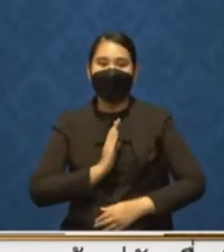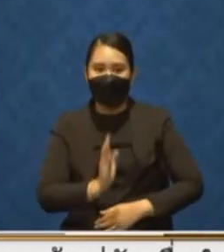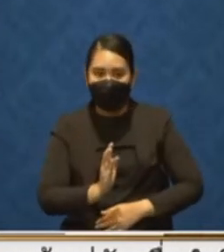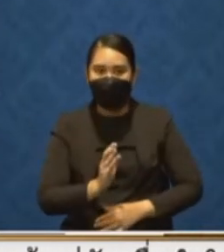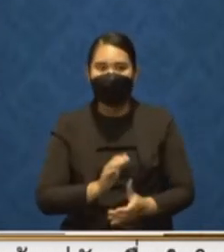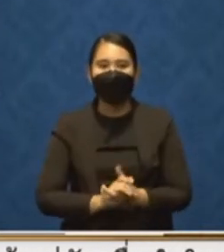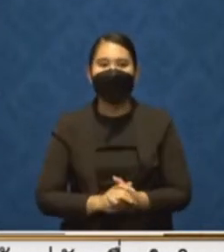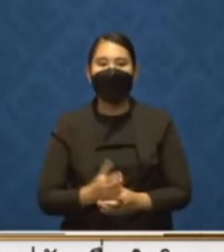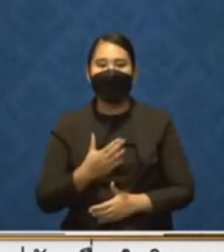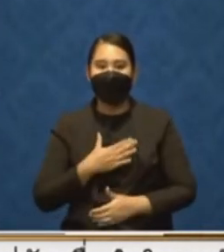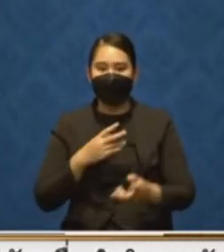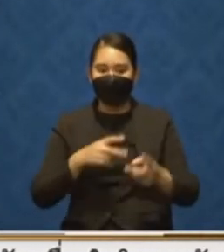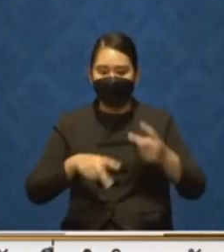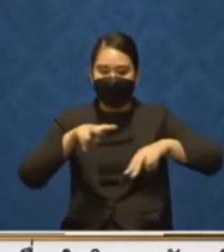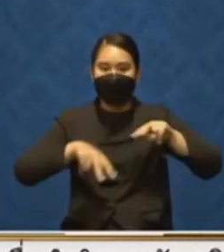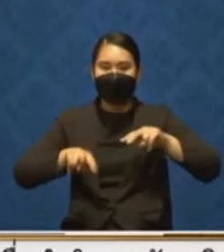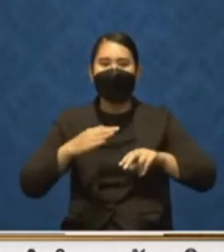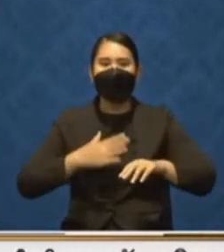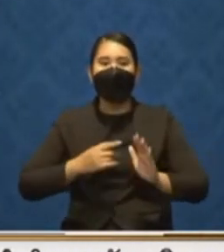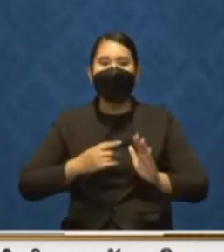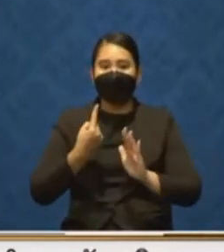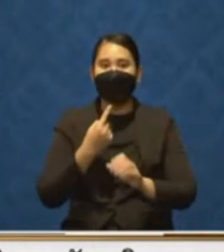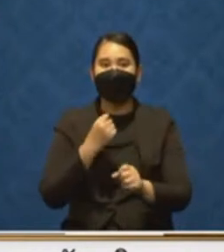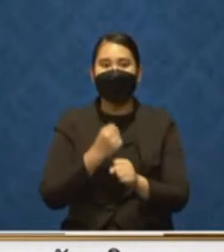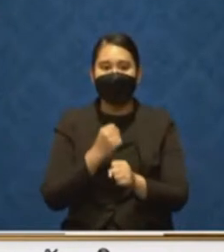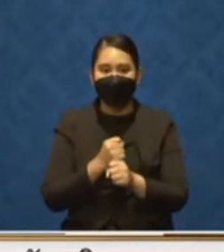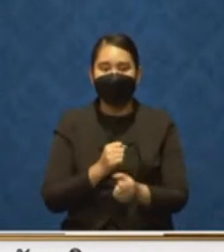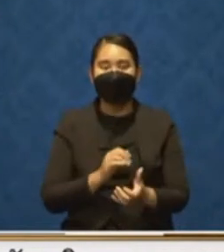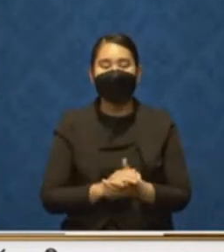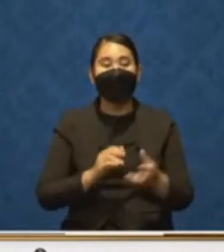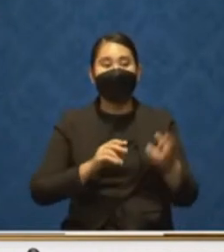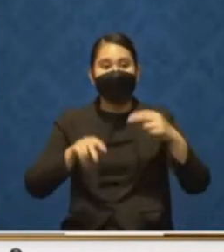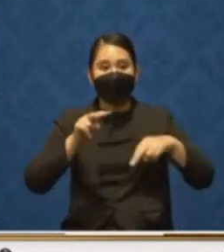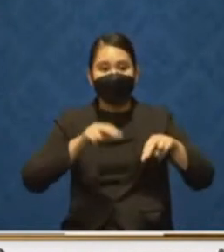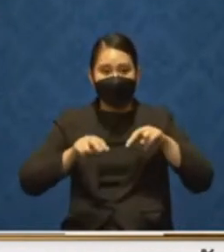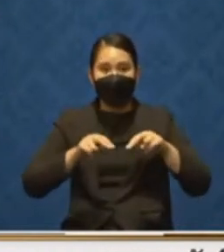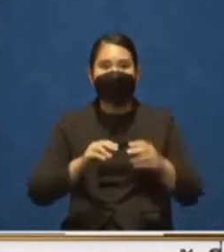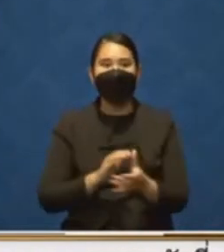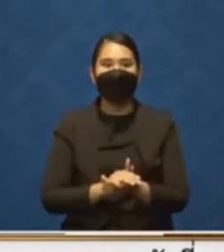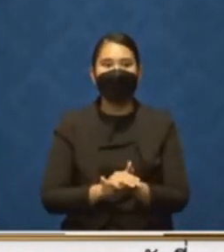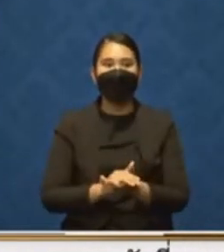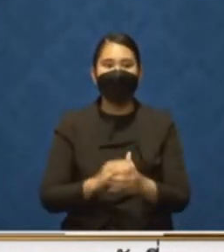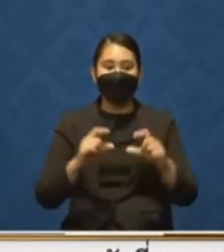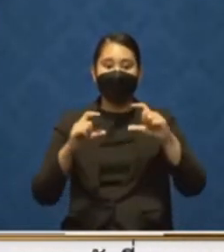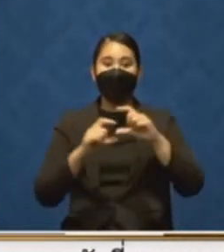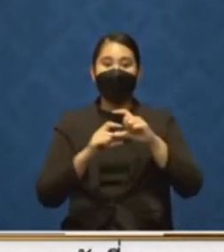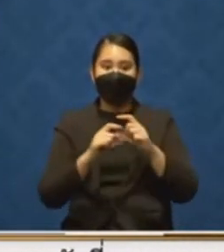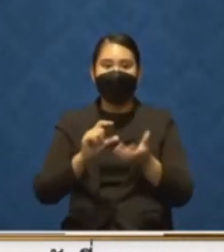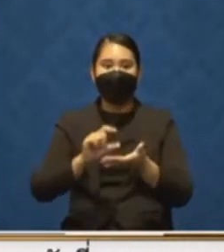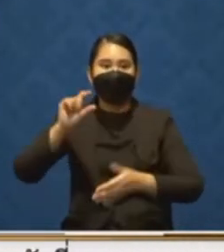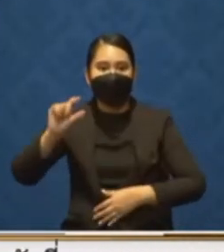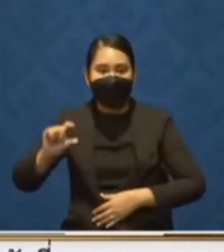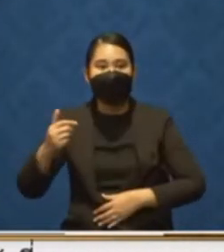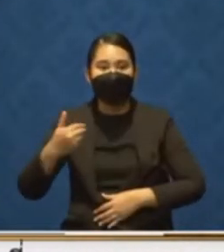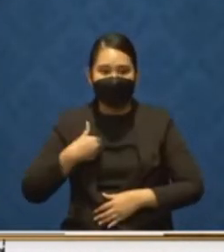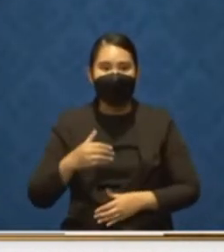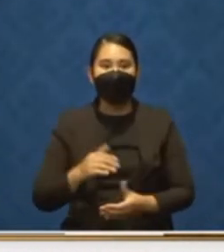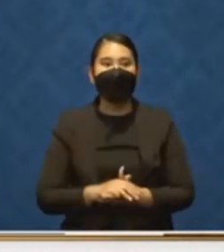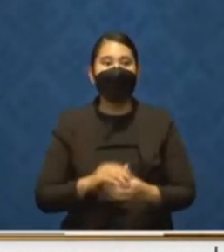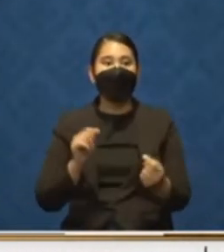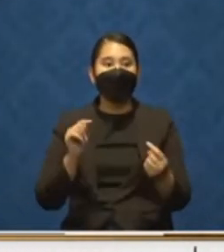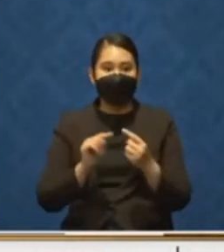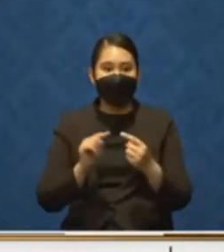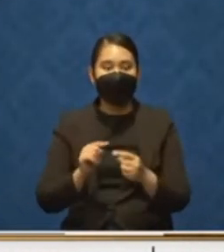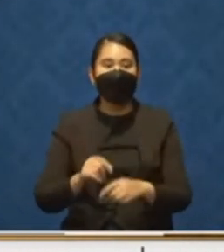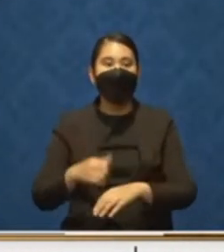ยันว่าทั้งที่ผมตรวจสอบมันตั้งแต่เมื่อเข้ามามันมีการดันให้โควตาเป็น 3ส่วนด้วยกันหลักๆหนึ่งก็คือไปทางสาย